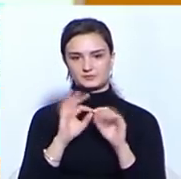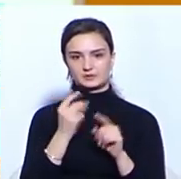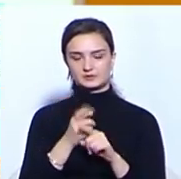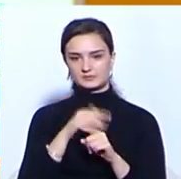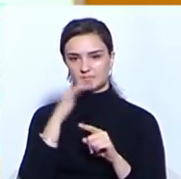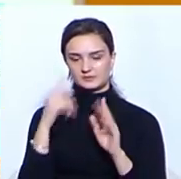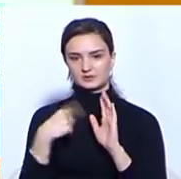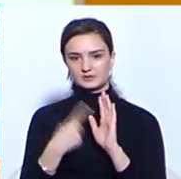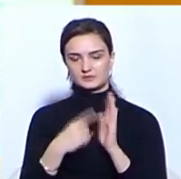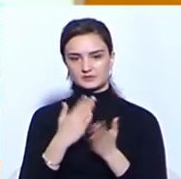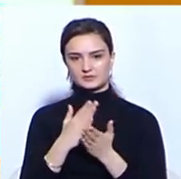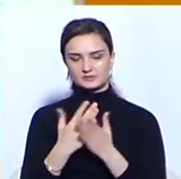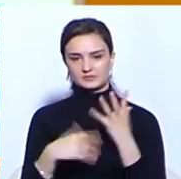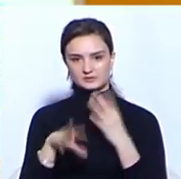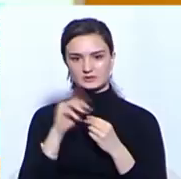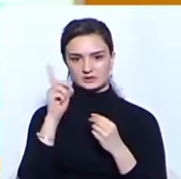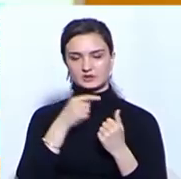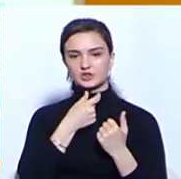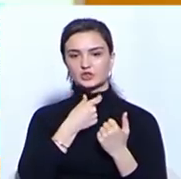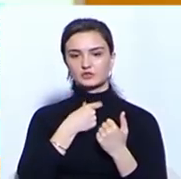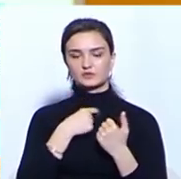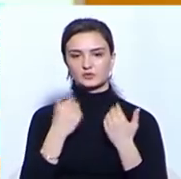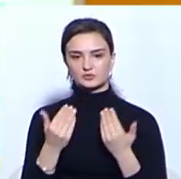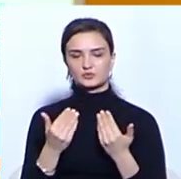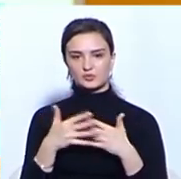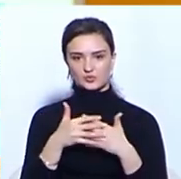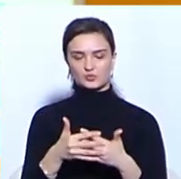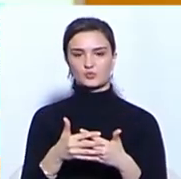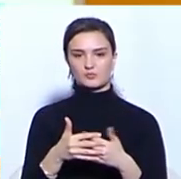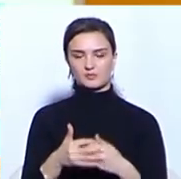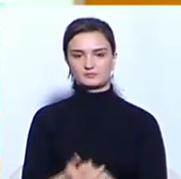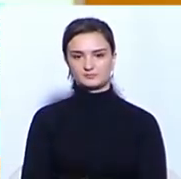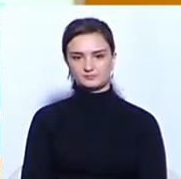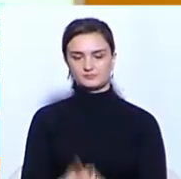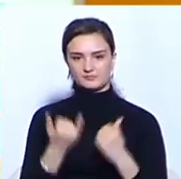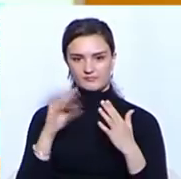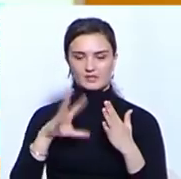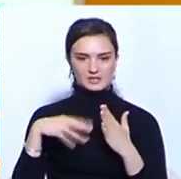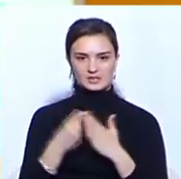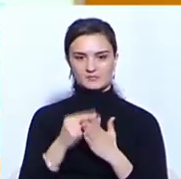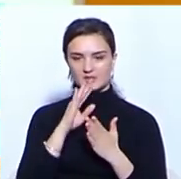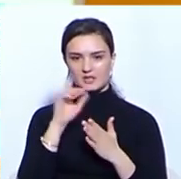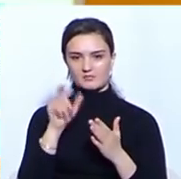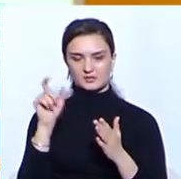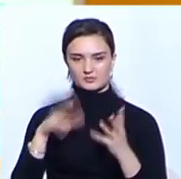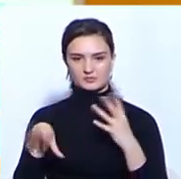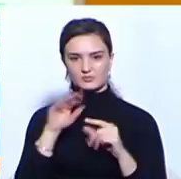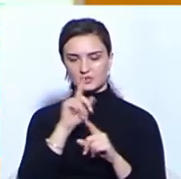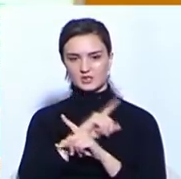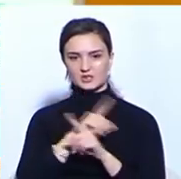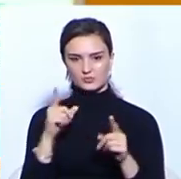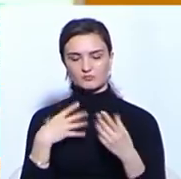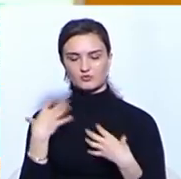ძალიან ბევრი კითხვა არის, მოგეხსენებათ საშულოსნო გარეორსულობა დღემდე ქალბატონებში